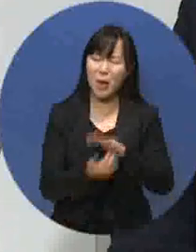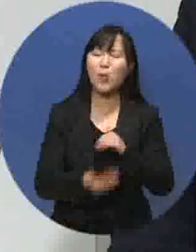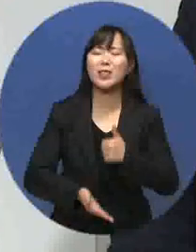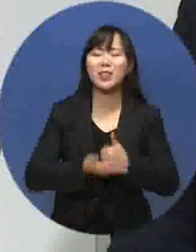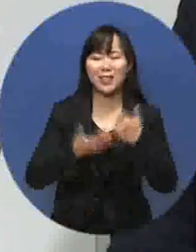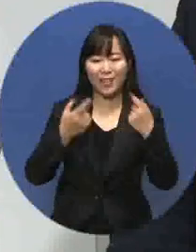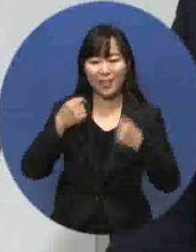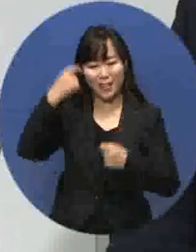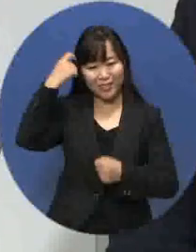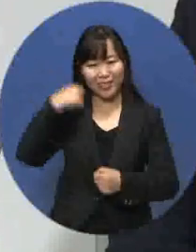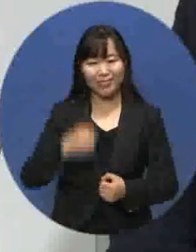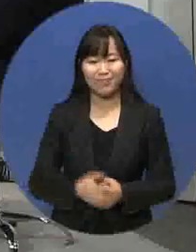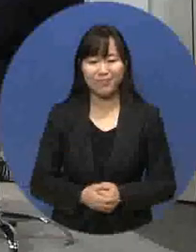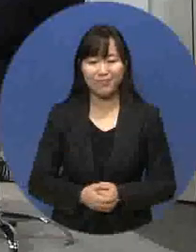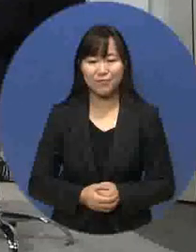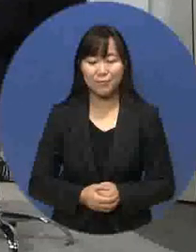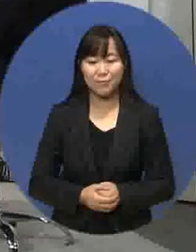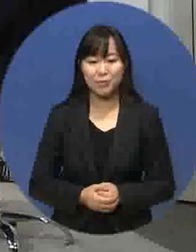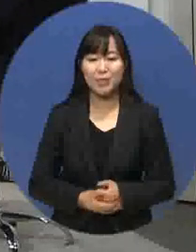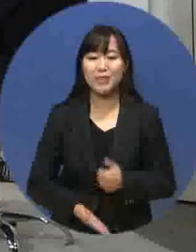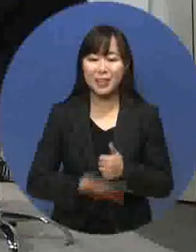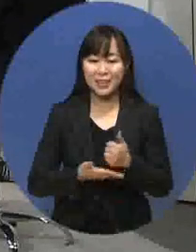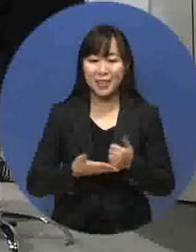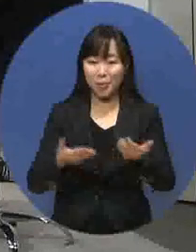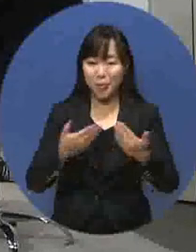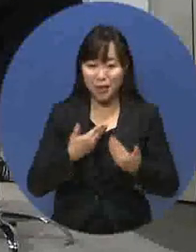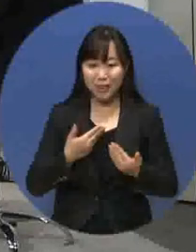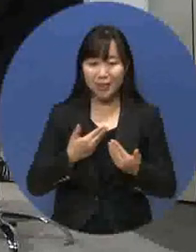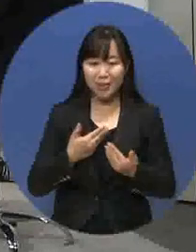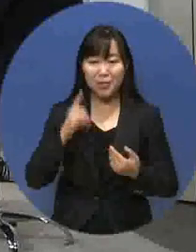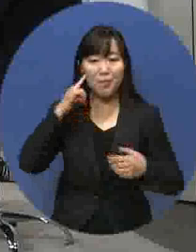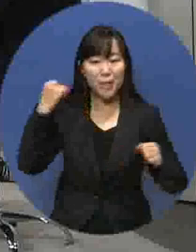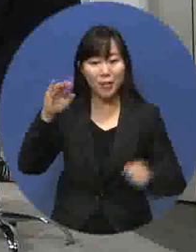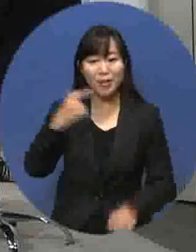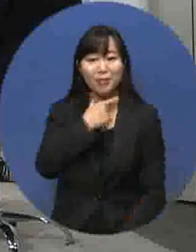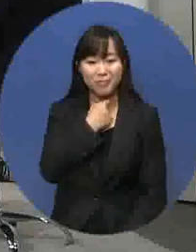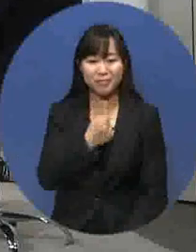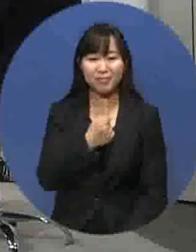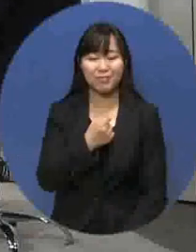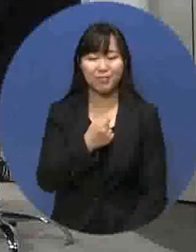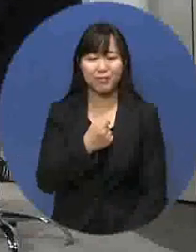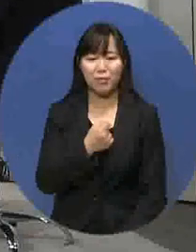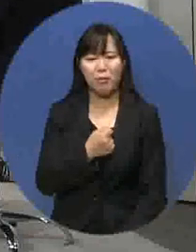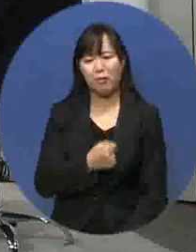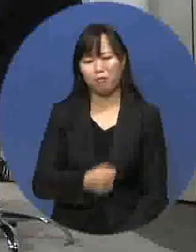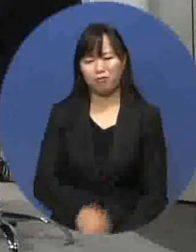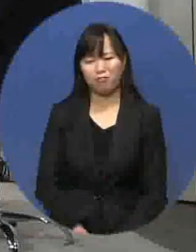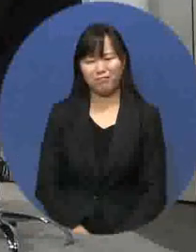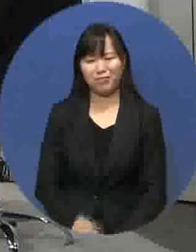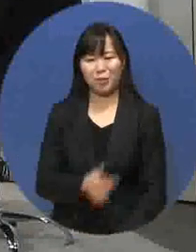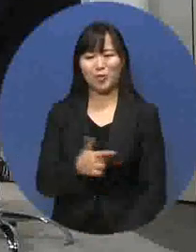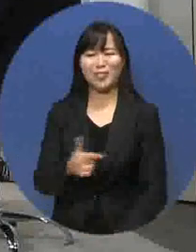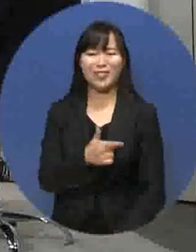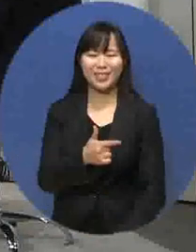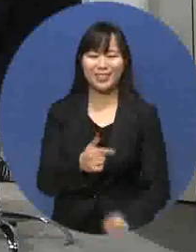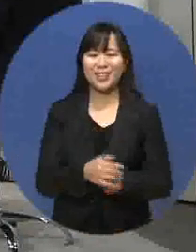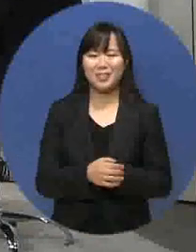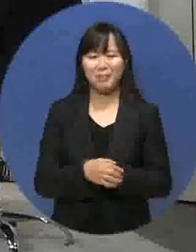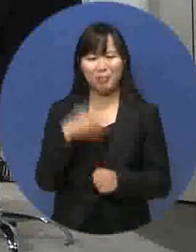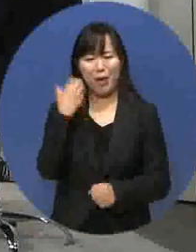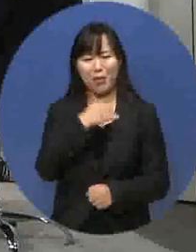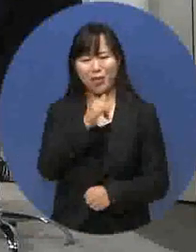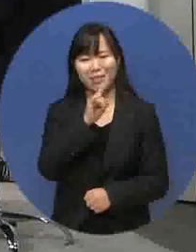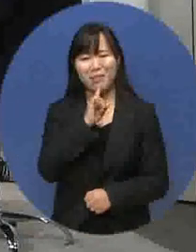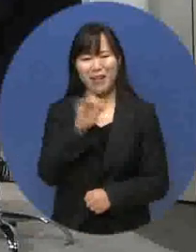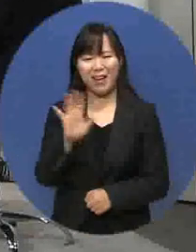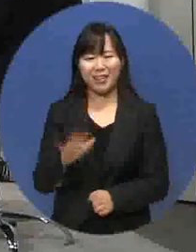그랬으면 좋겠습니다. 아, 그러니까 칭찬받는 배우가 되고 싶다. 아, 그건 너무 포괄적으로 별로 매력 있는